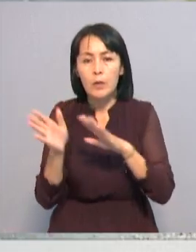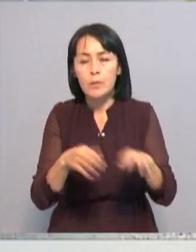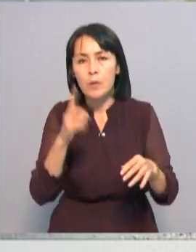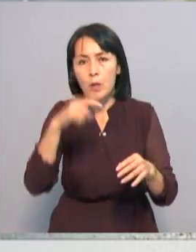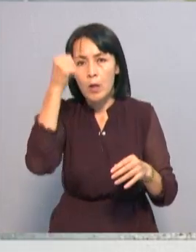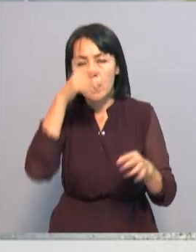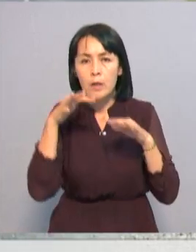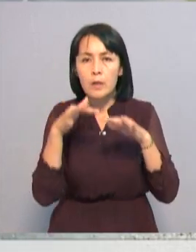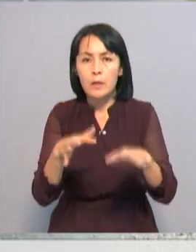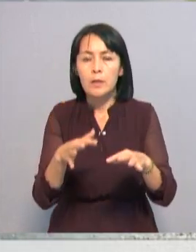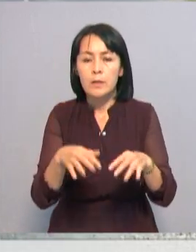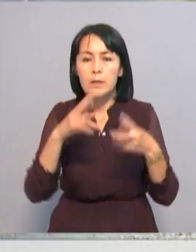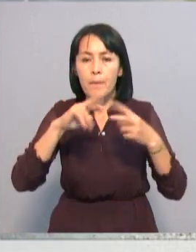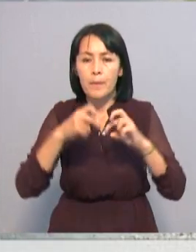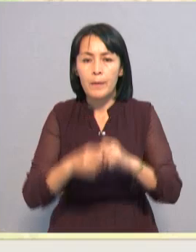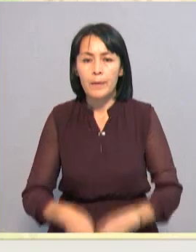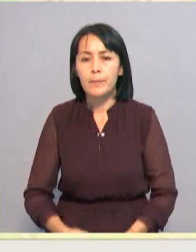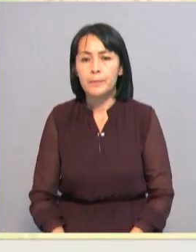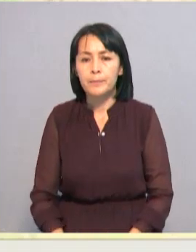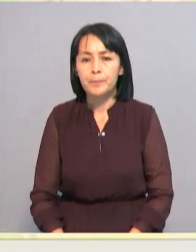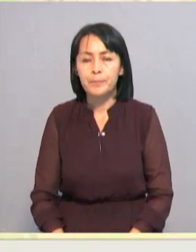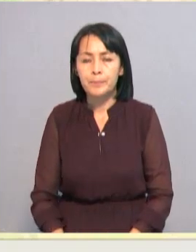100 лет, решаются коммунальные проблемы.